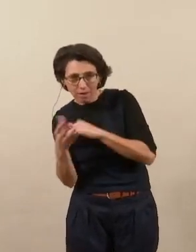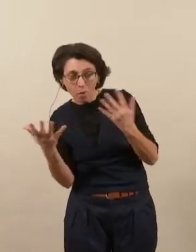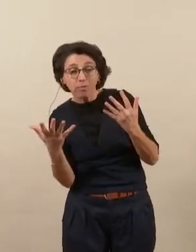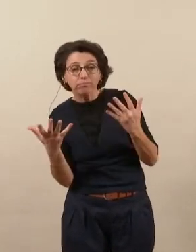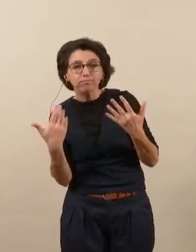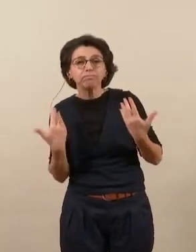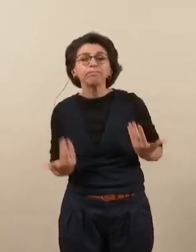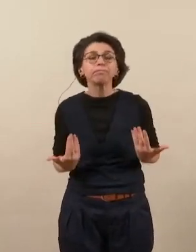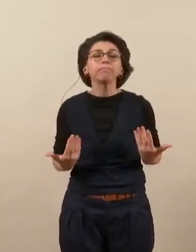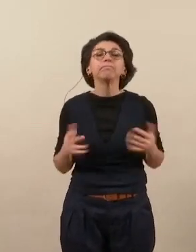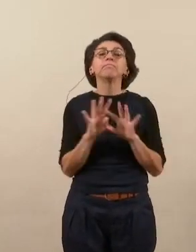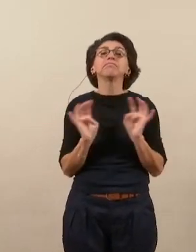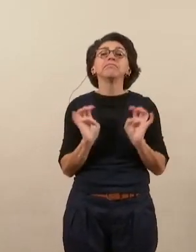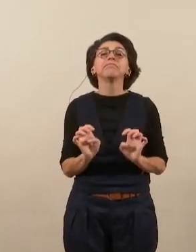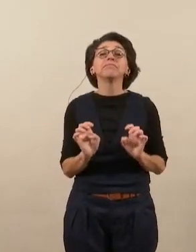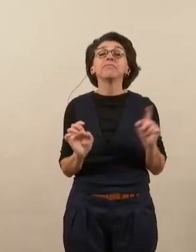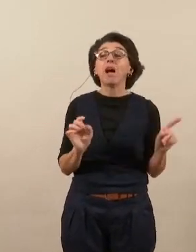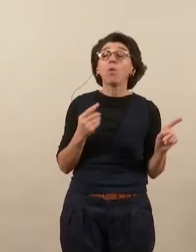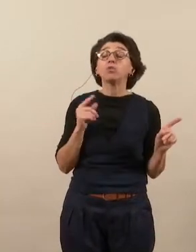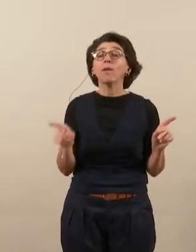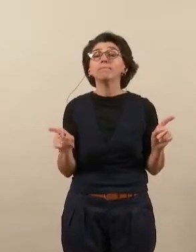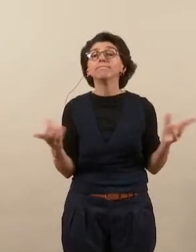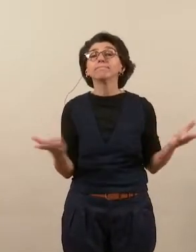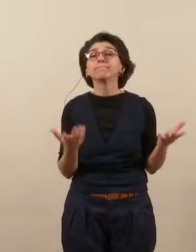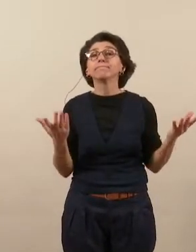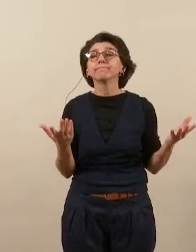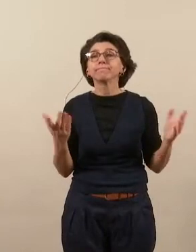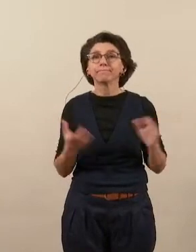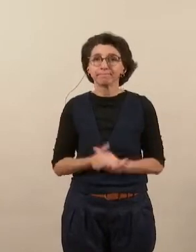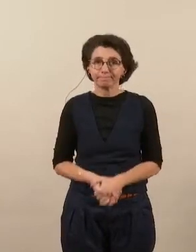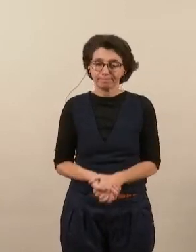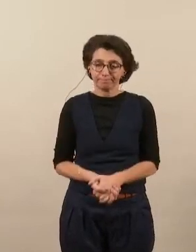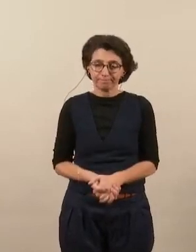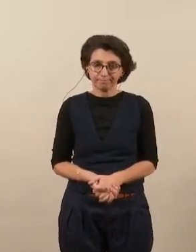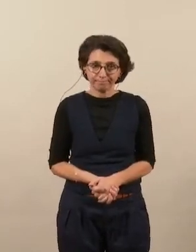pas. Donc en tout cas, c'est soit l'un, soit l'autre.